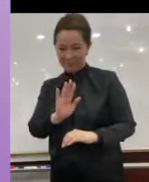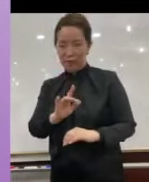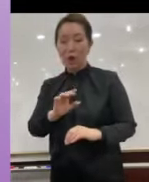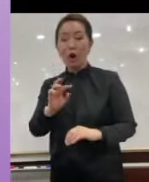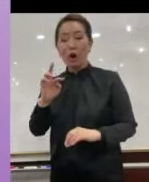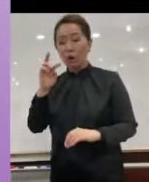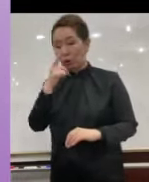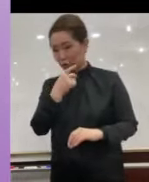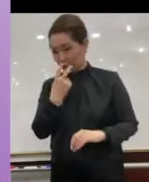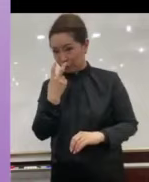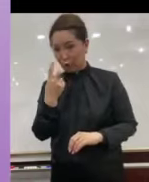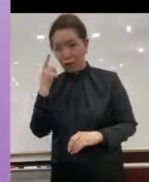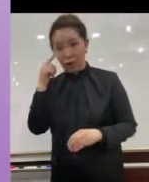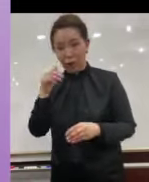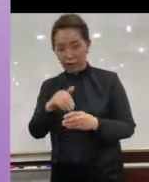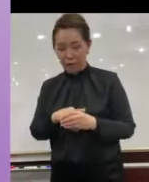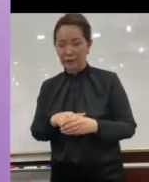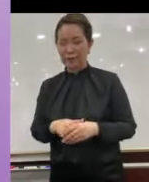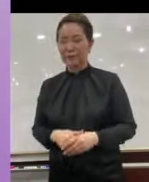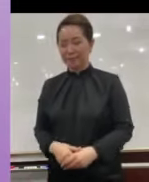юм.